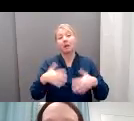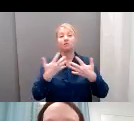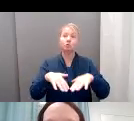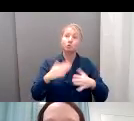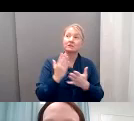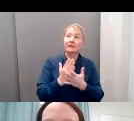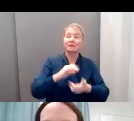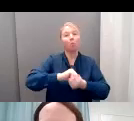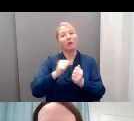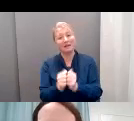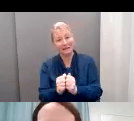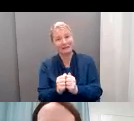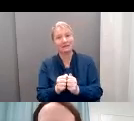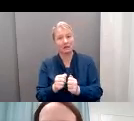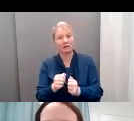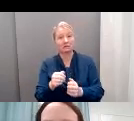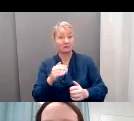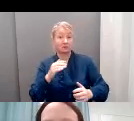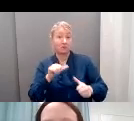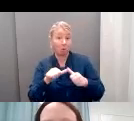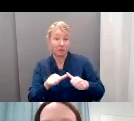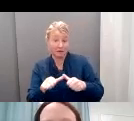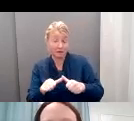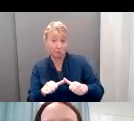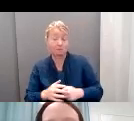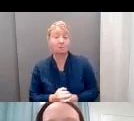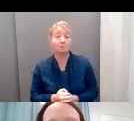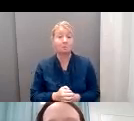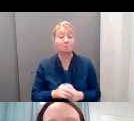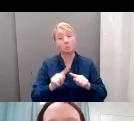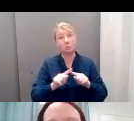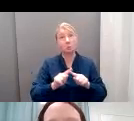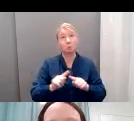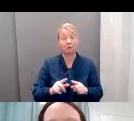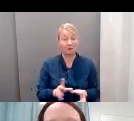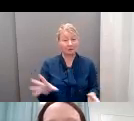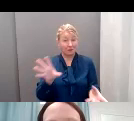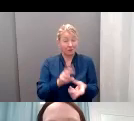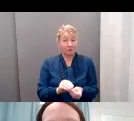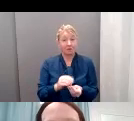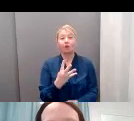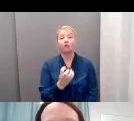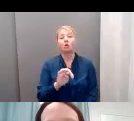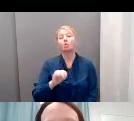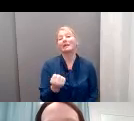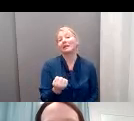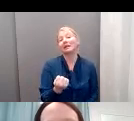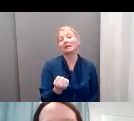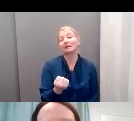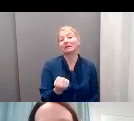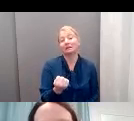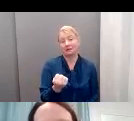funktionsrättspolitiska organisationer. Vi samlar 49 olika medlemsförbund som är